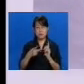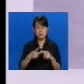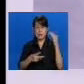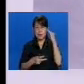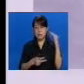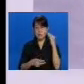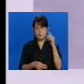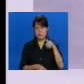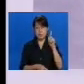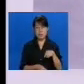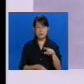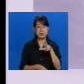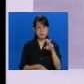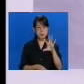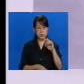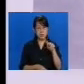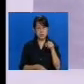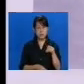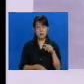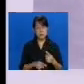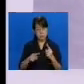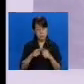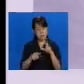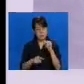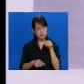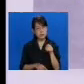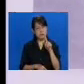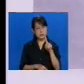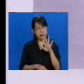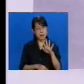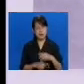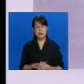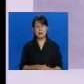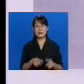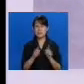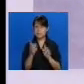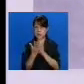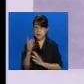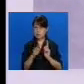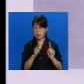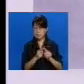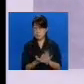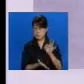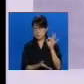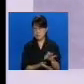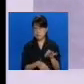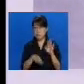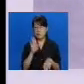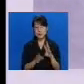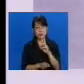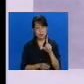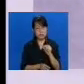ครับ 1,392.17 บวกขึ้นมา 30.15 จุดนะครับวันนี้ต่างชาติยังซื้อสุทธินะครับอีก